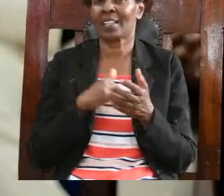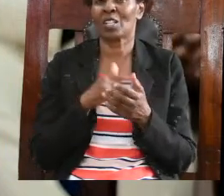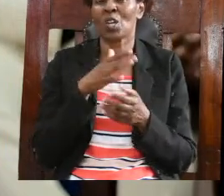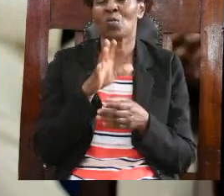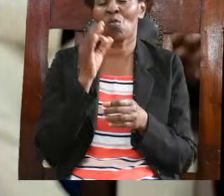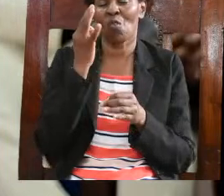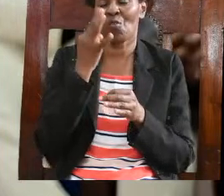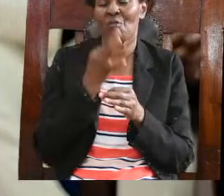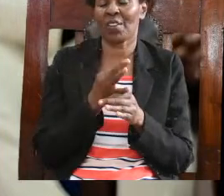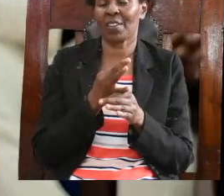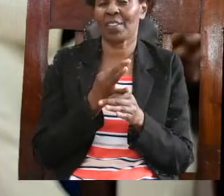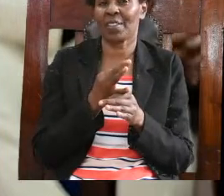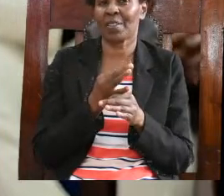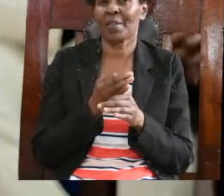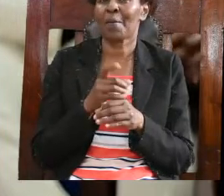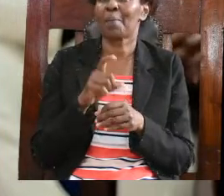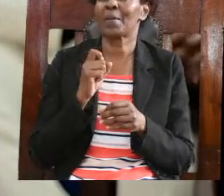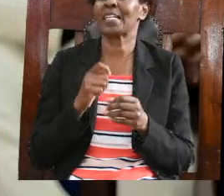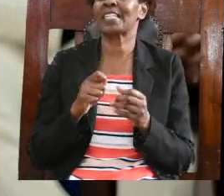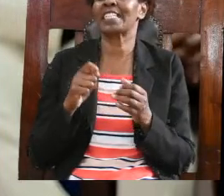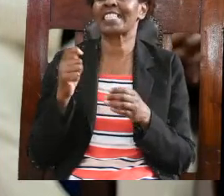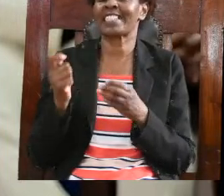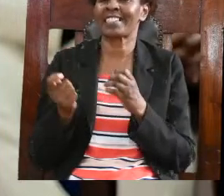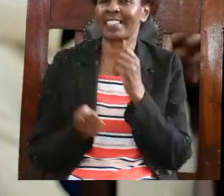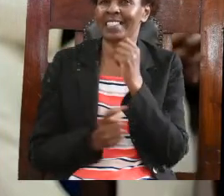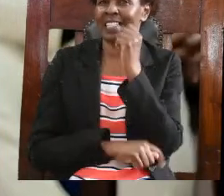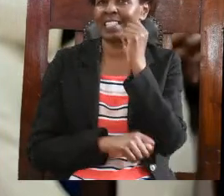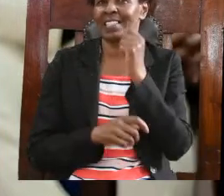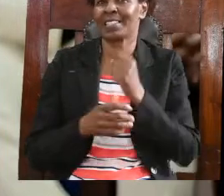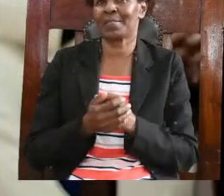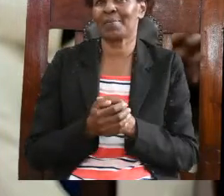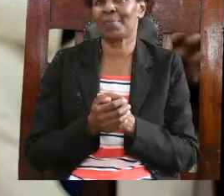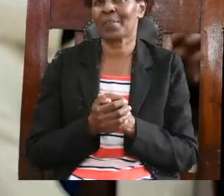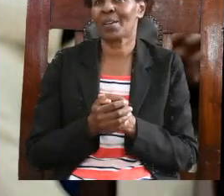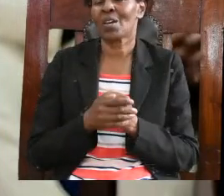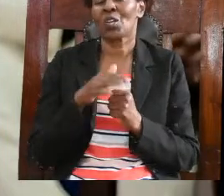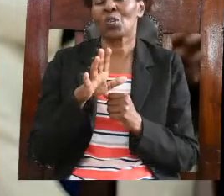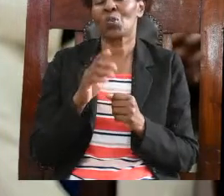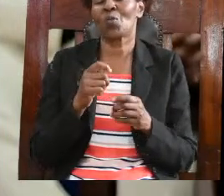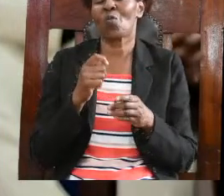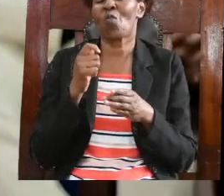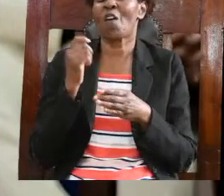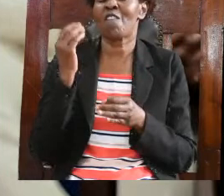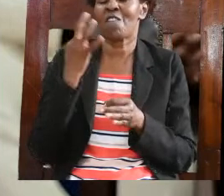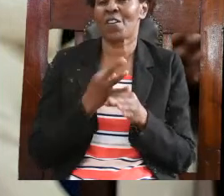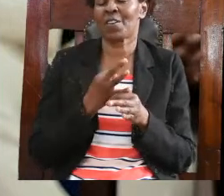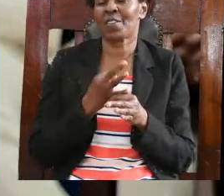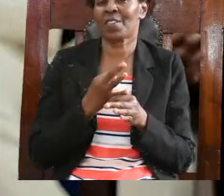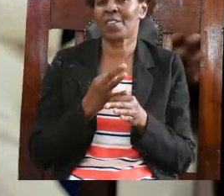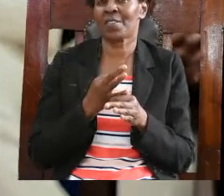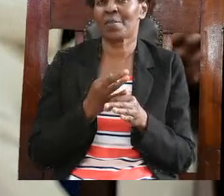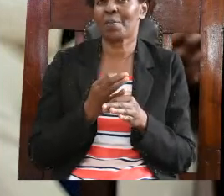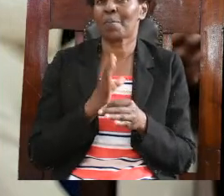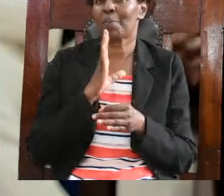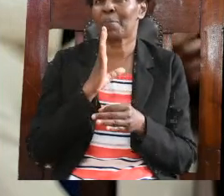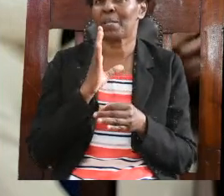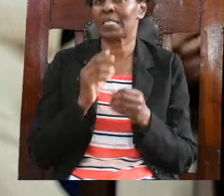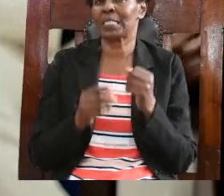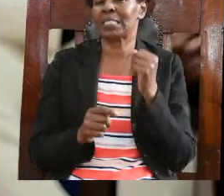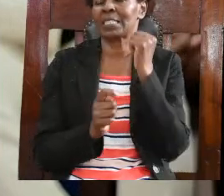yetu itajaribiwa. Praise be to God. Tarajia kwamba imani yako itajaribiwa.